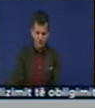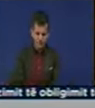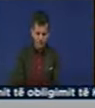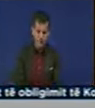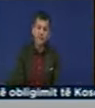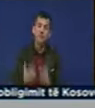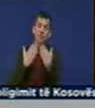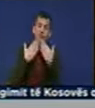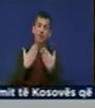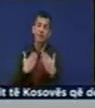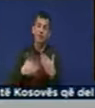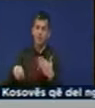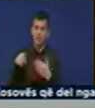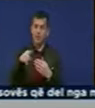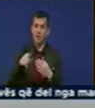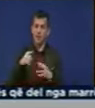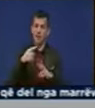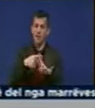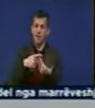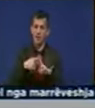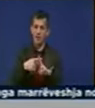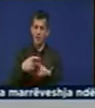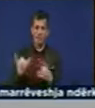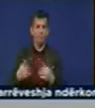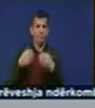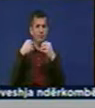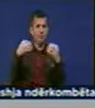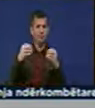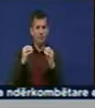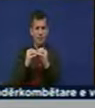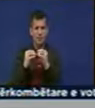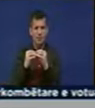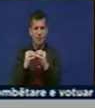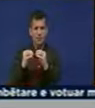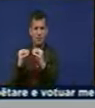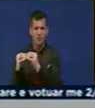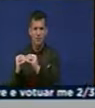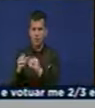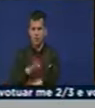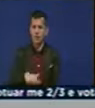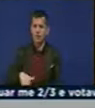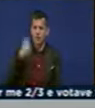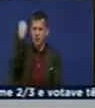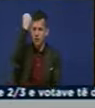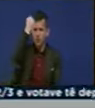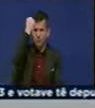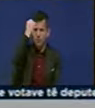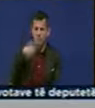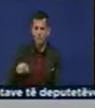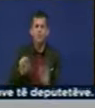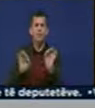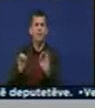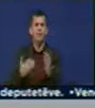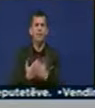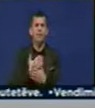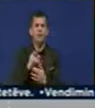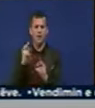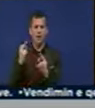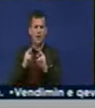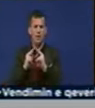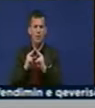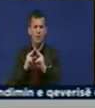Faleminderit zonja Afizi, fjalën e merr Besa Baftia, Kuvendi i Kosovës. Përgatitet Albiona